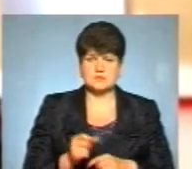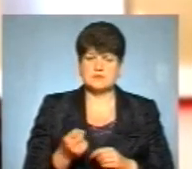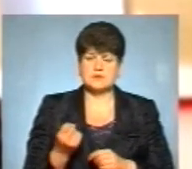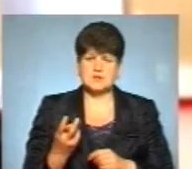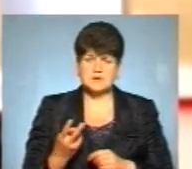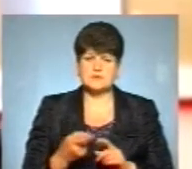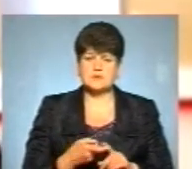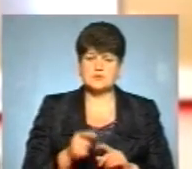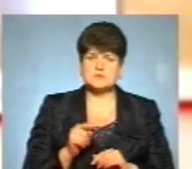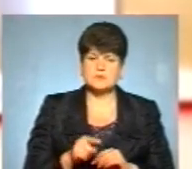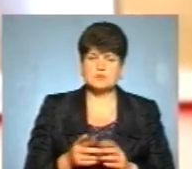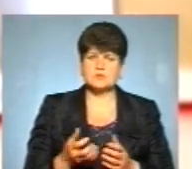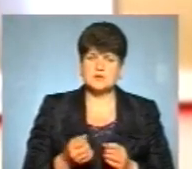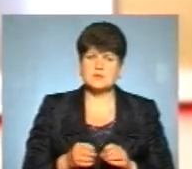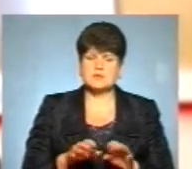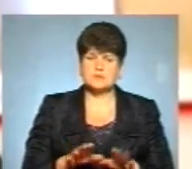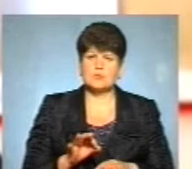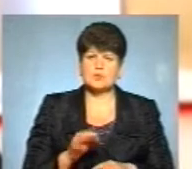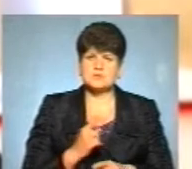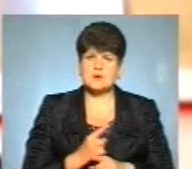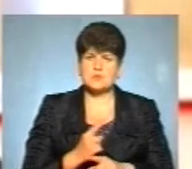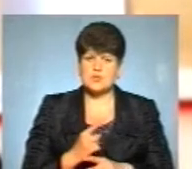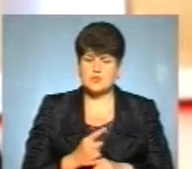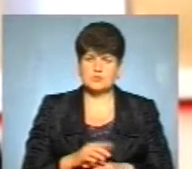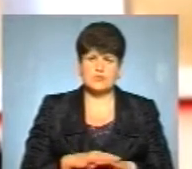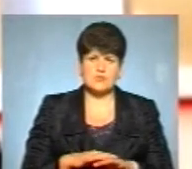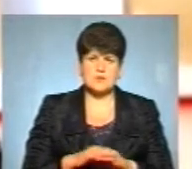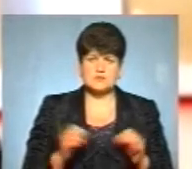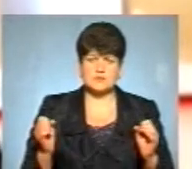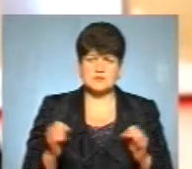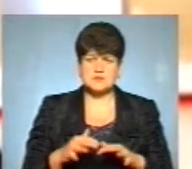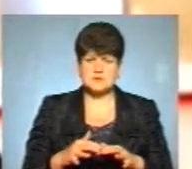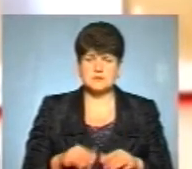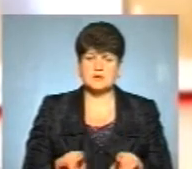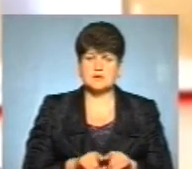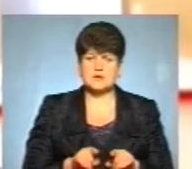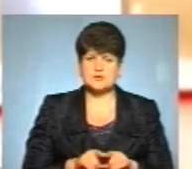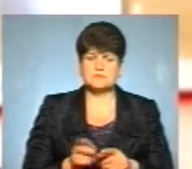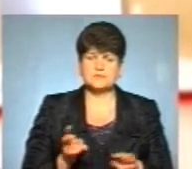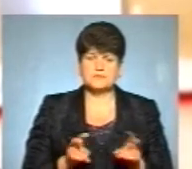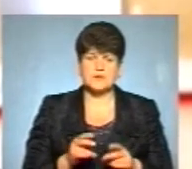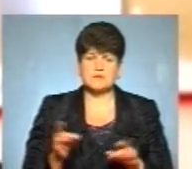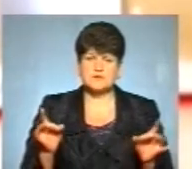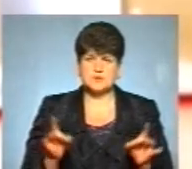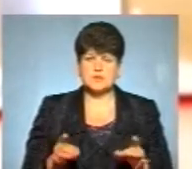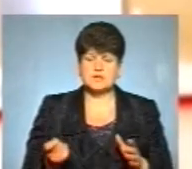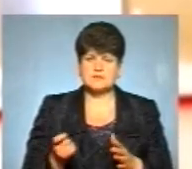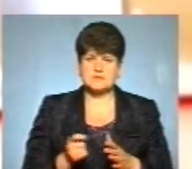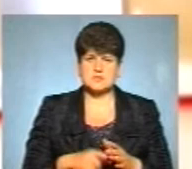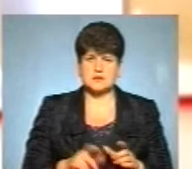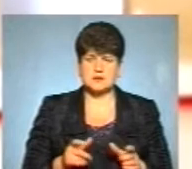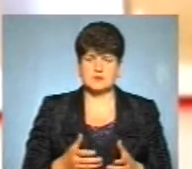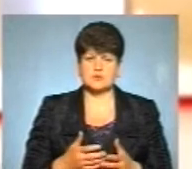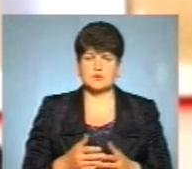зв'язку з чим сьогодні було прийнято рішення про заборону масових зібрань, також відвідування ресторанів в закритому типі,